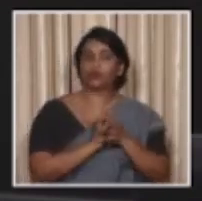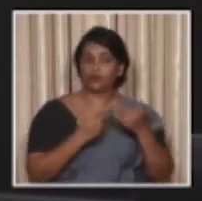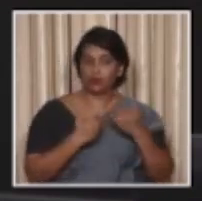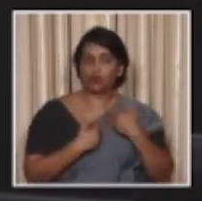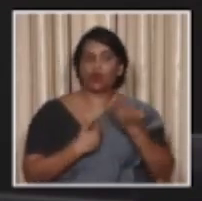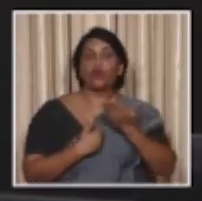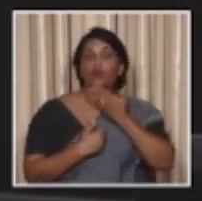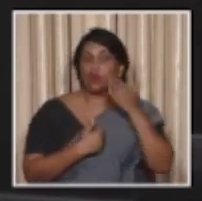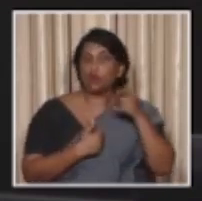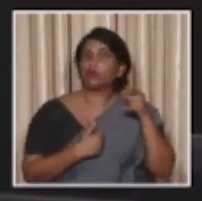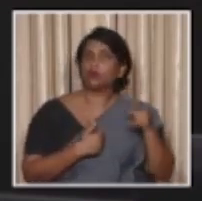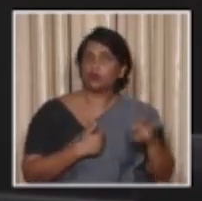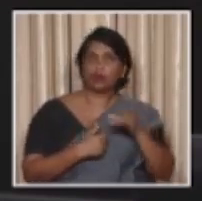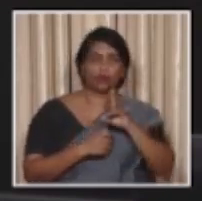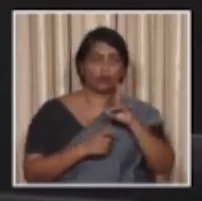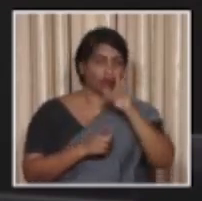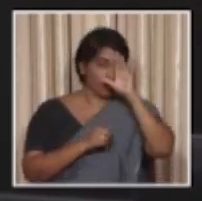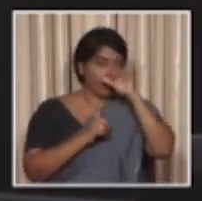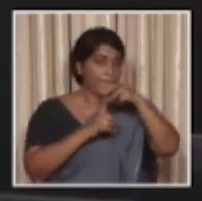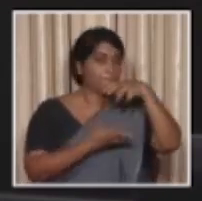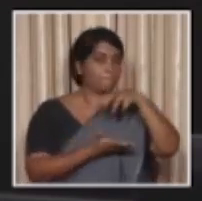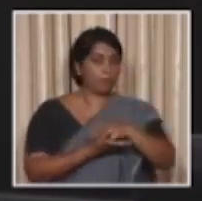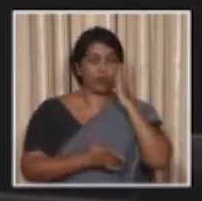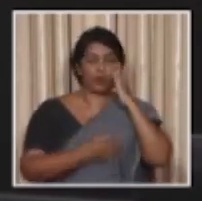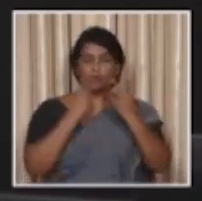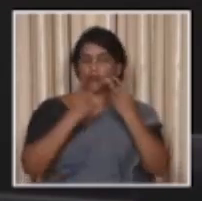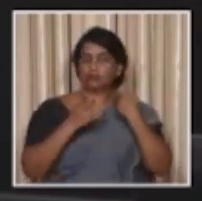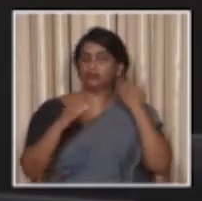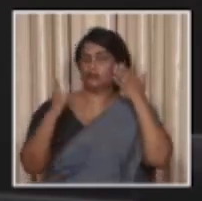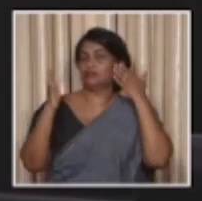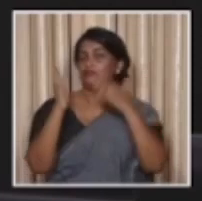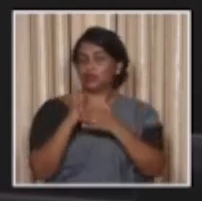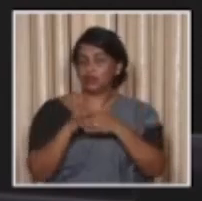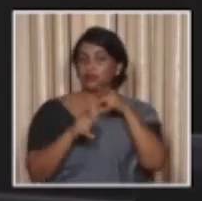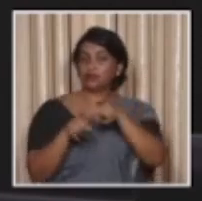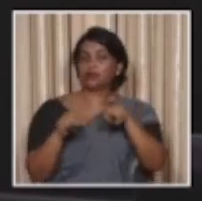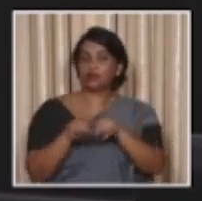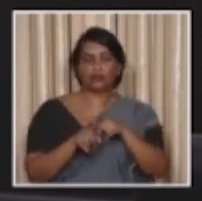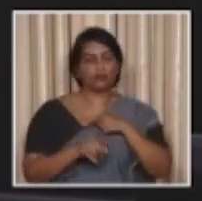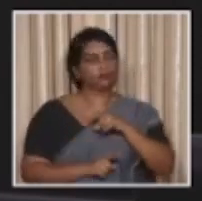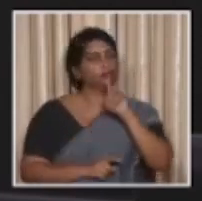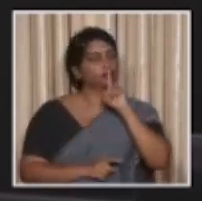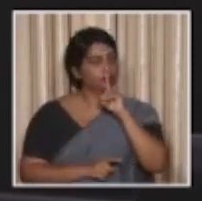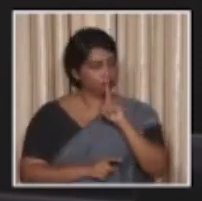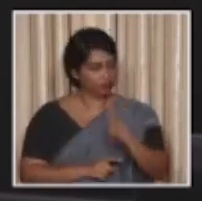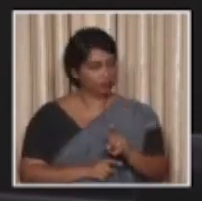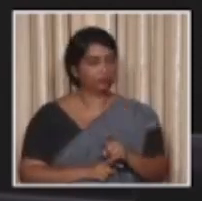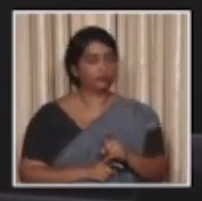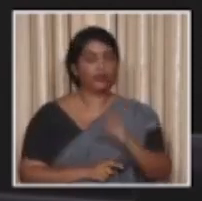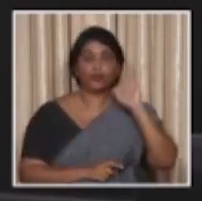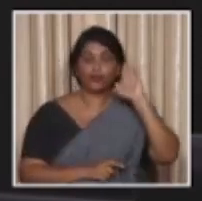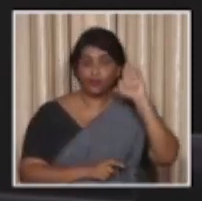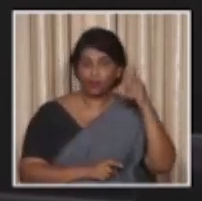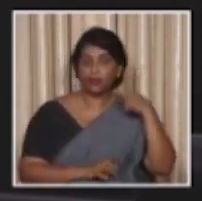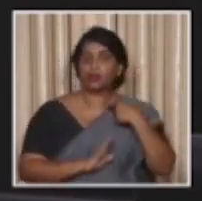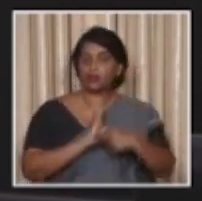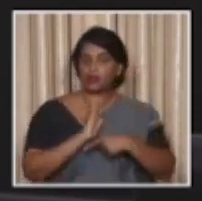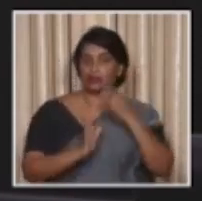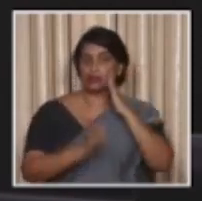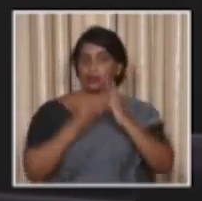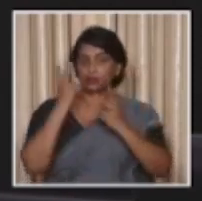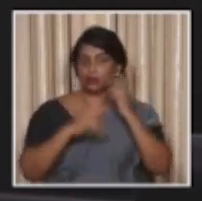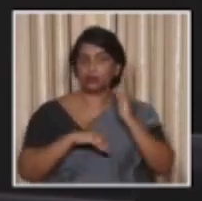අපිට පුළුවන් මේ වයඹ පළාතත් සංචාරක ක්ෂේත්‍රය වෙනි යොමු කරන්න. ඒ නිසා මම ඉල්ලීමක් කරනවා විශේෂයෙන් අපේ රටේ